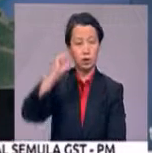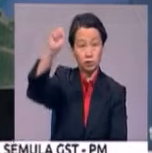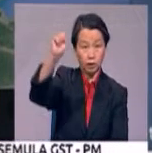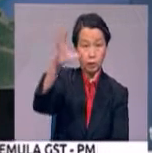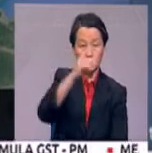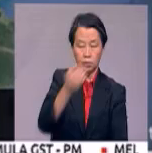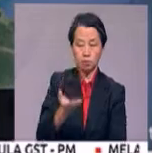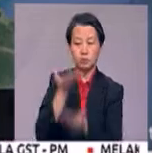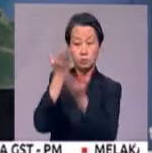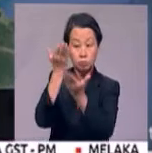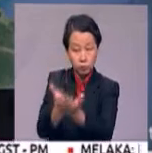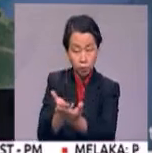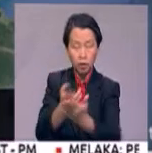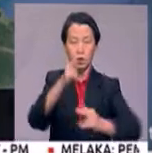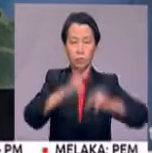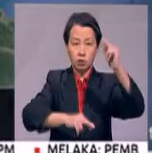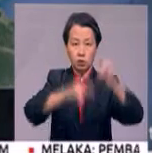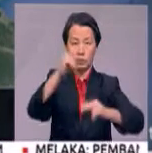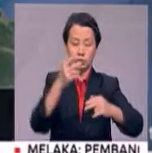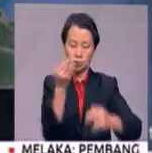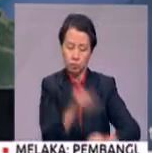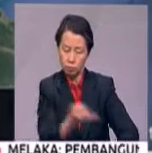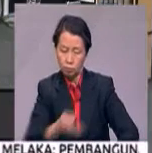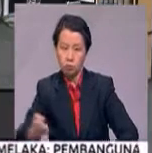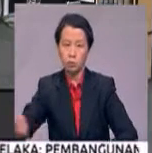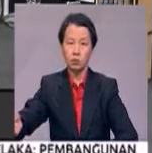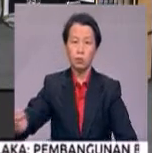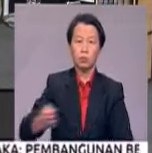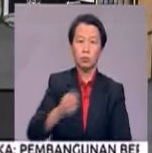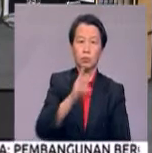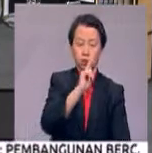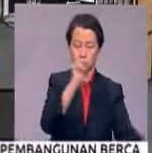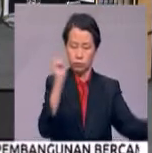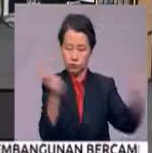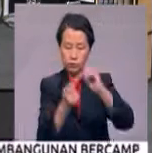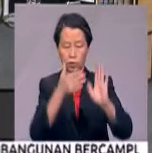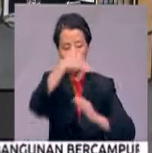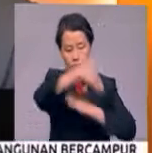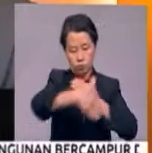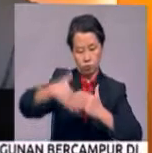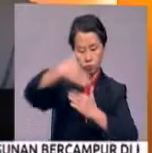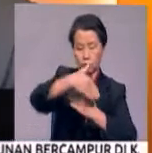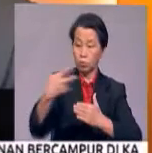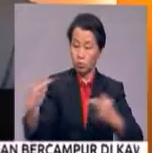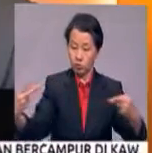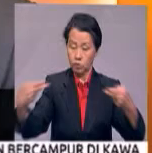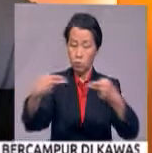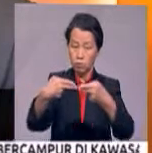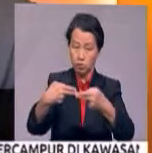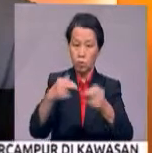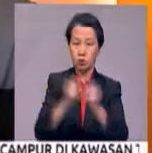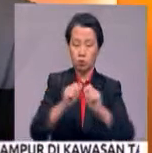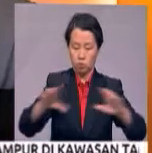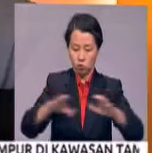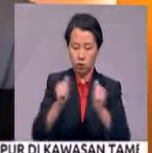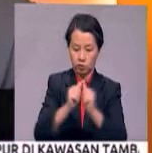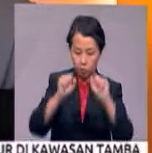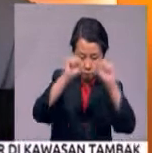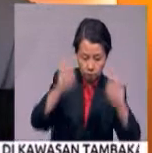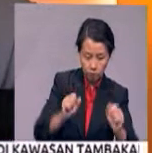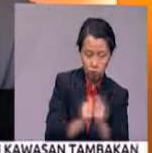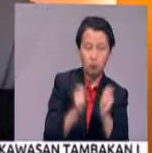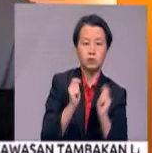selain mencadangkan pembinaan infrastruktur Trans Borneo menghubungkan dua negara terbabit perlu dilakukan dengan sistematik dan